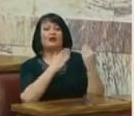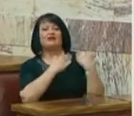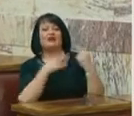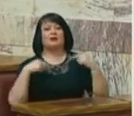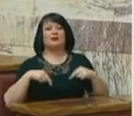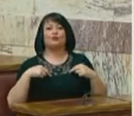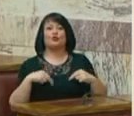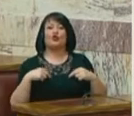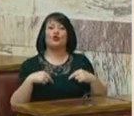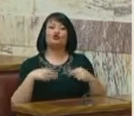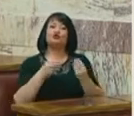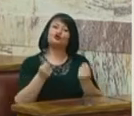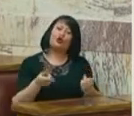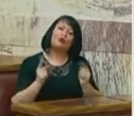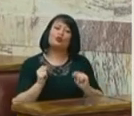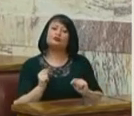περί ευθύνης υπουργών